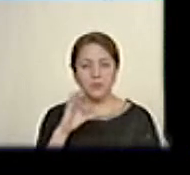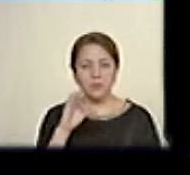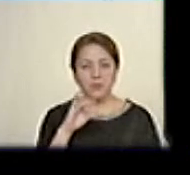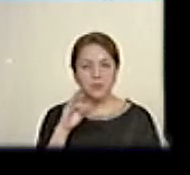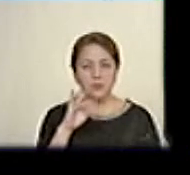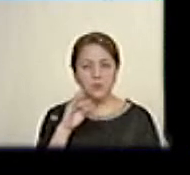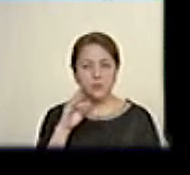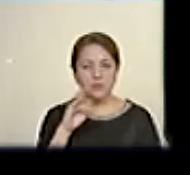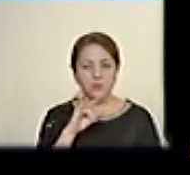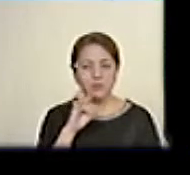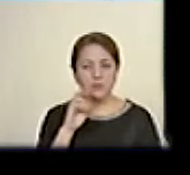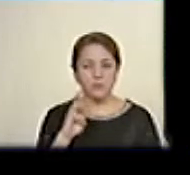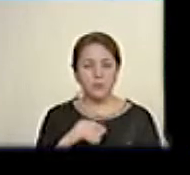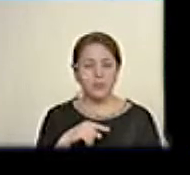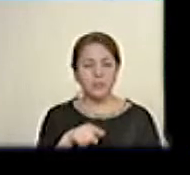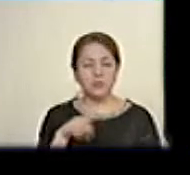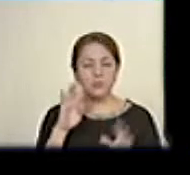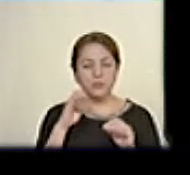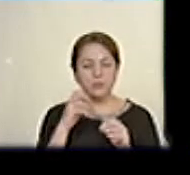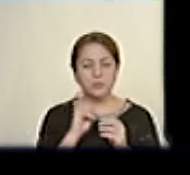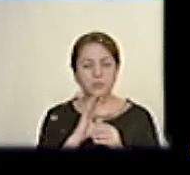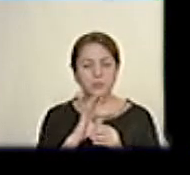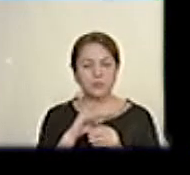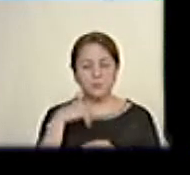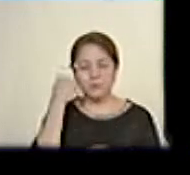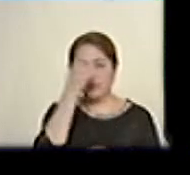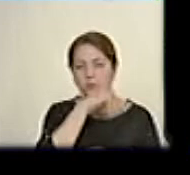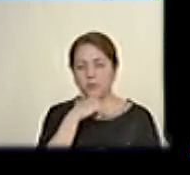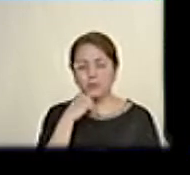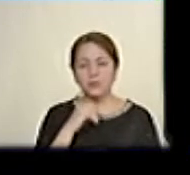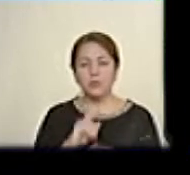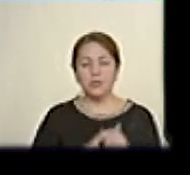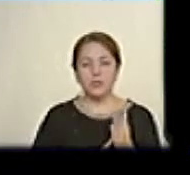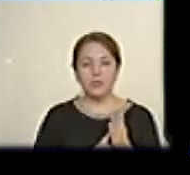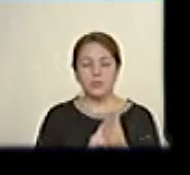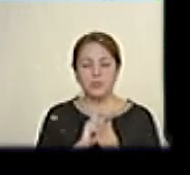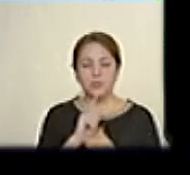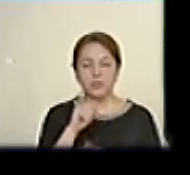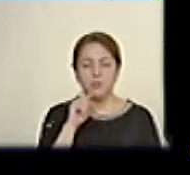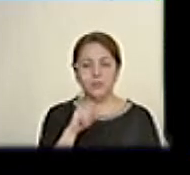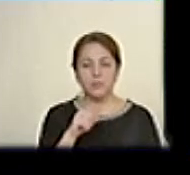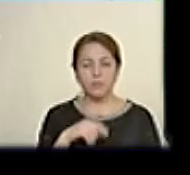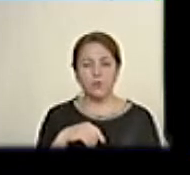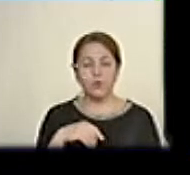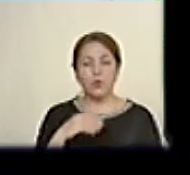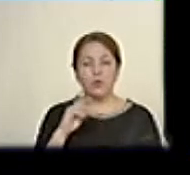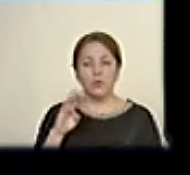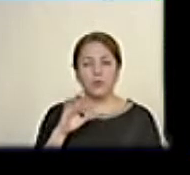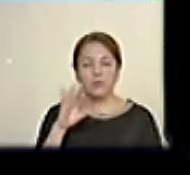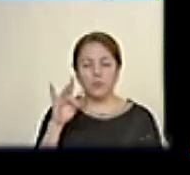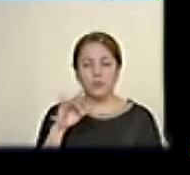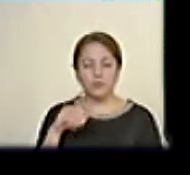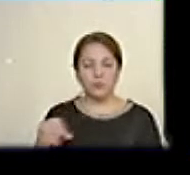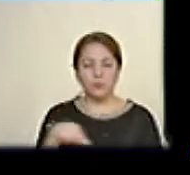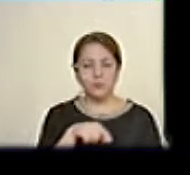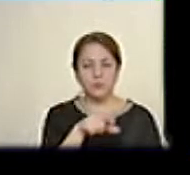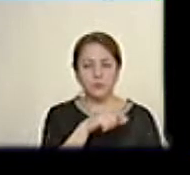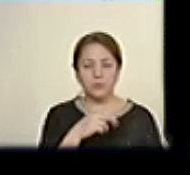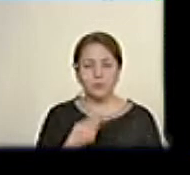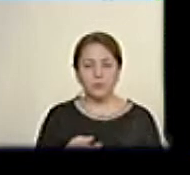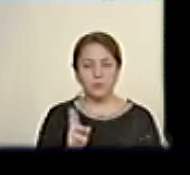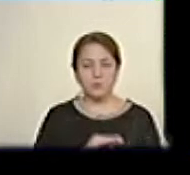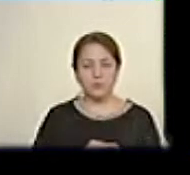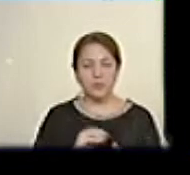в 1914 году, в самом начале его творческого пути. Поэтому не отмечено